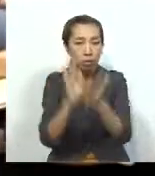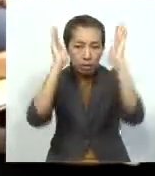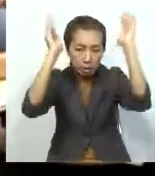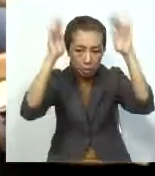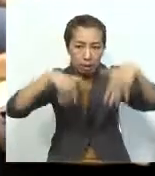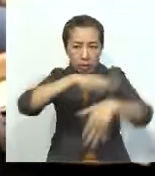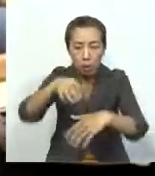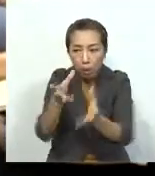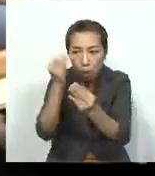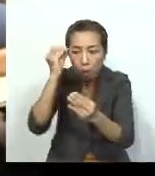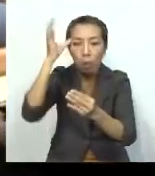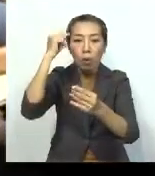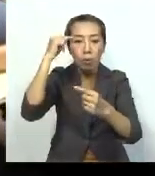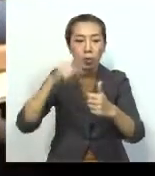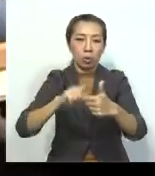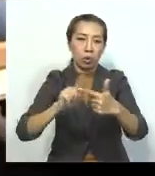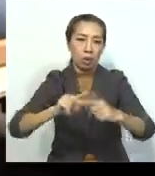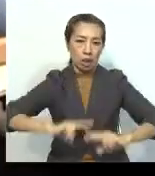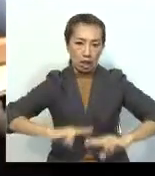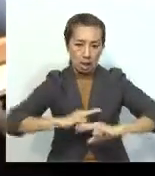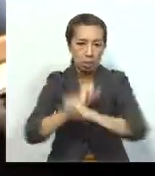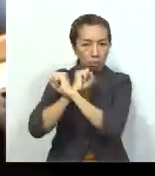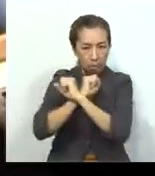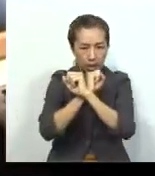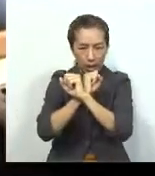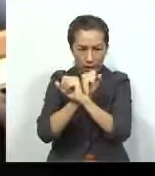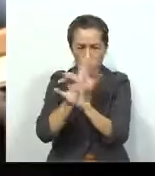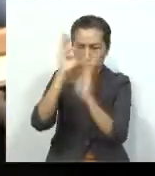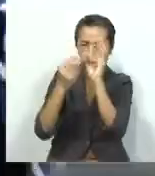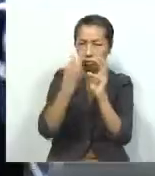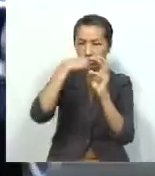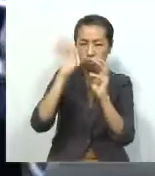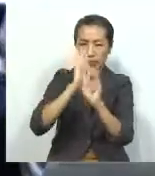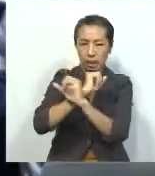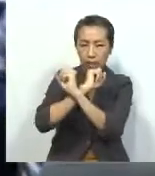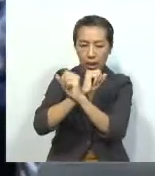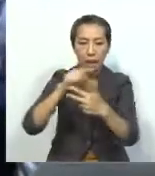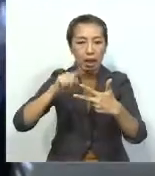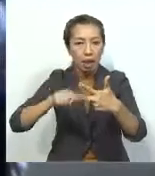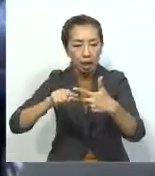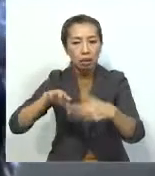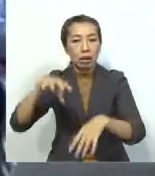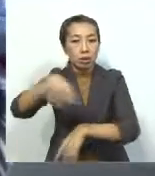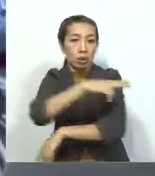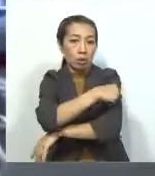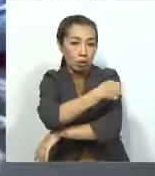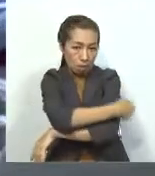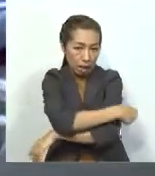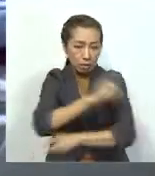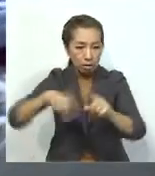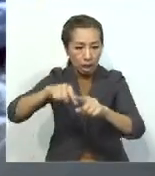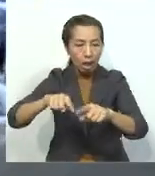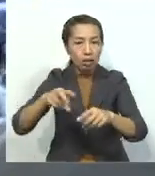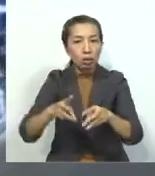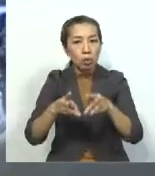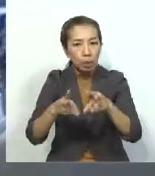ตัวเองจากฝุ่นเล็กๆแล้วก็จัดทำแผนปฏิบัติการรับภาวะวิกฤตปัญหาหมอกควันในสถานพยาบาลพื้นที่เสี่ยงใ